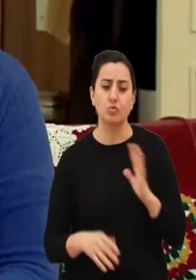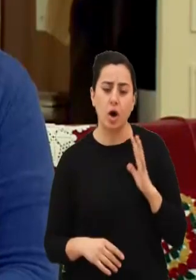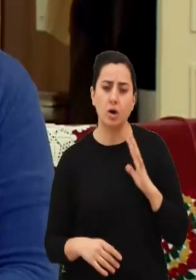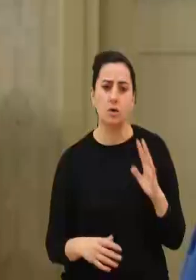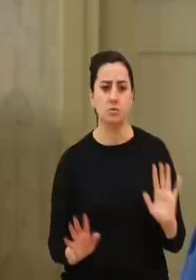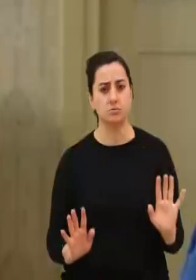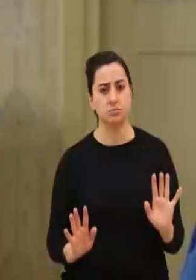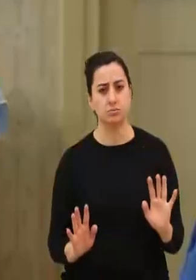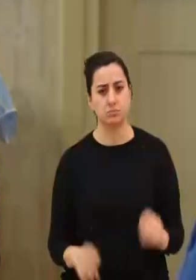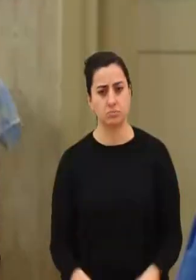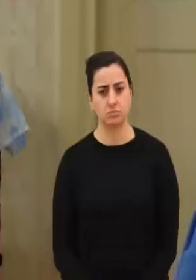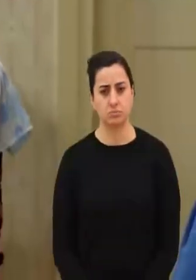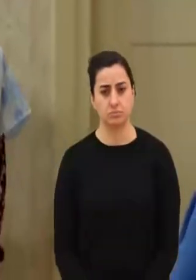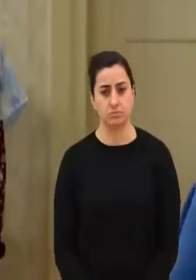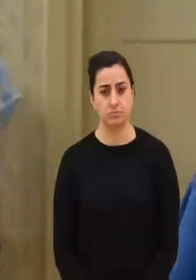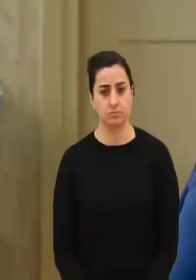var.